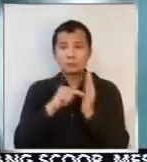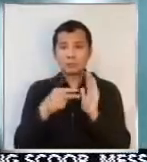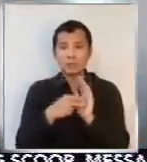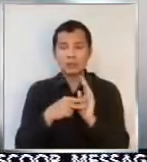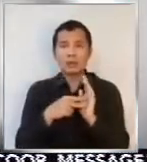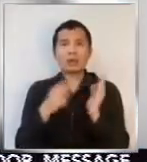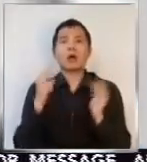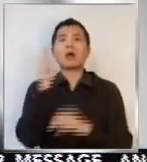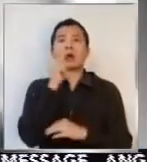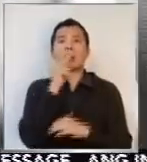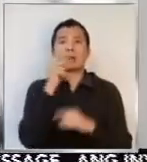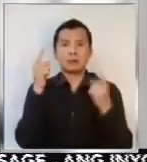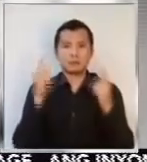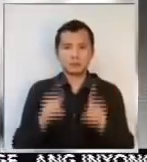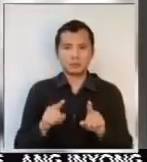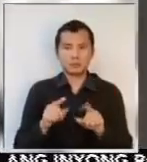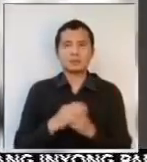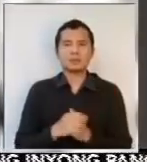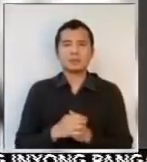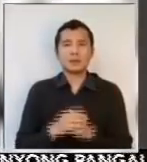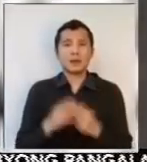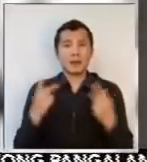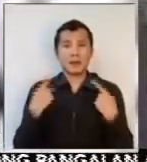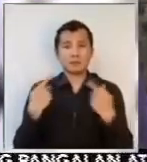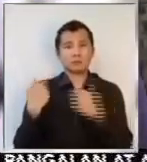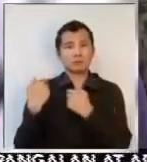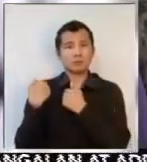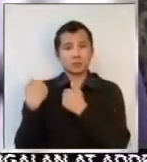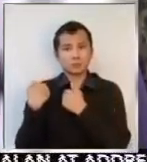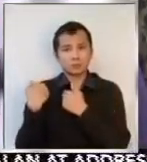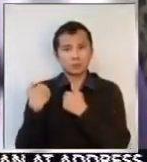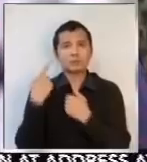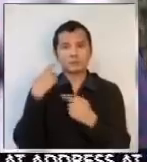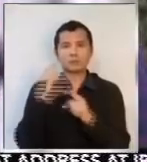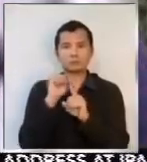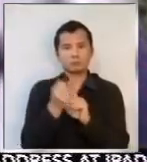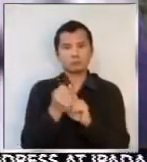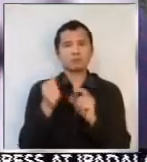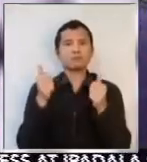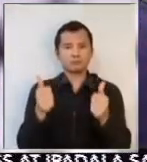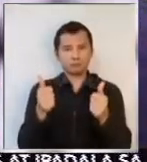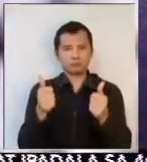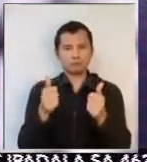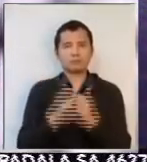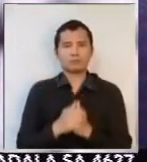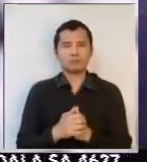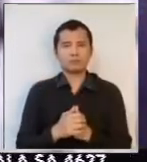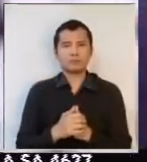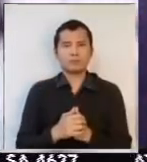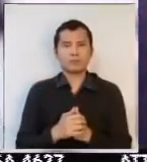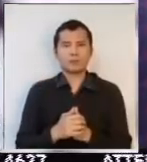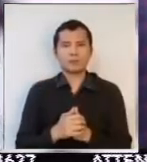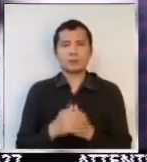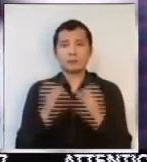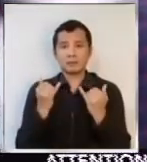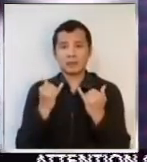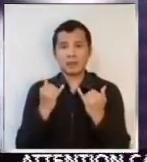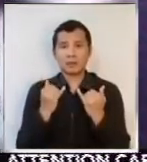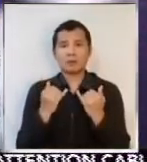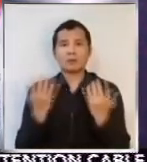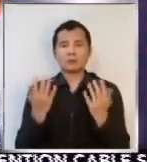merong responsable sa sitwasyon. And we are now looking at it. We saw